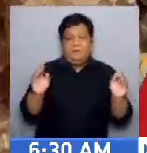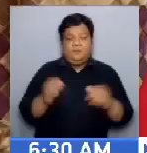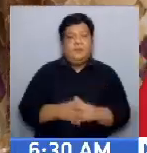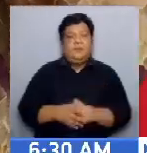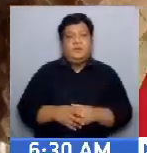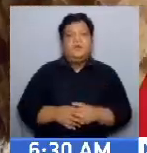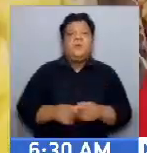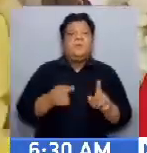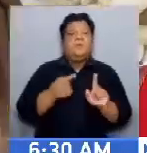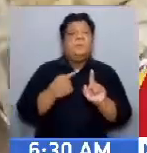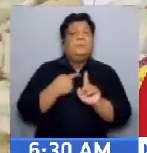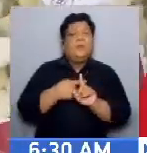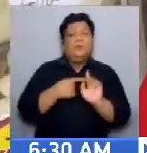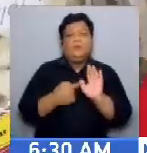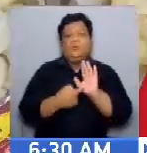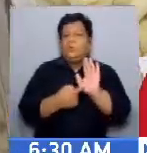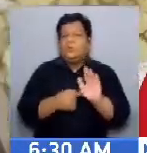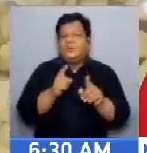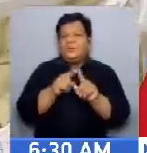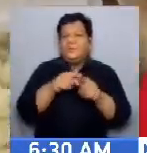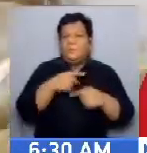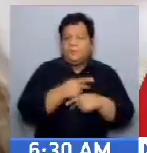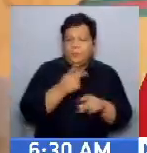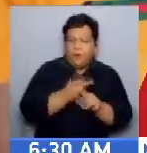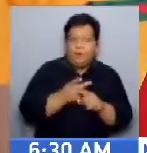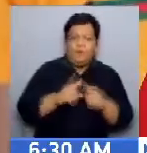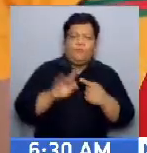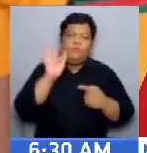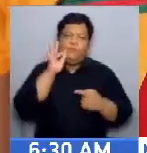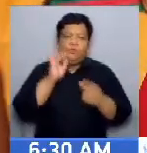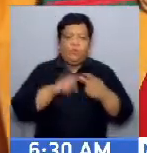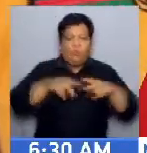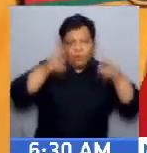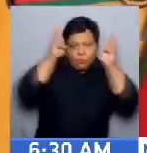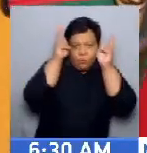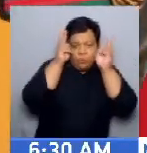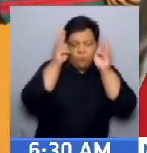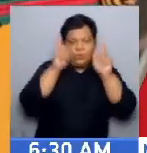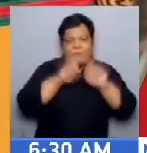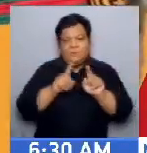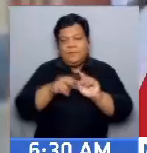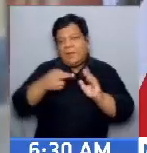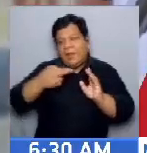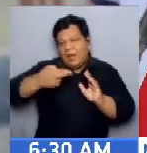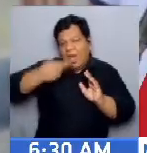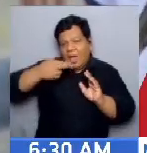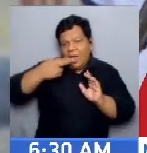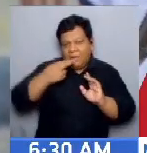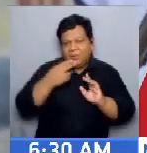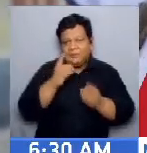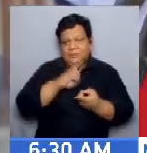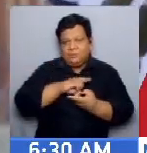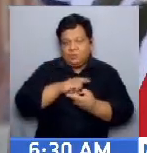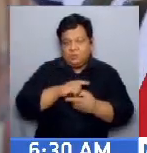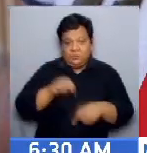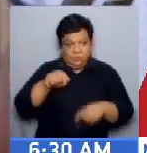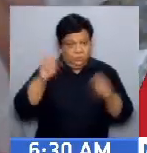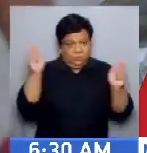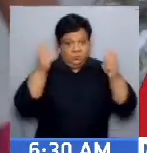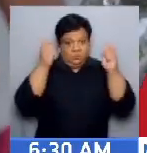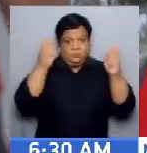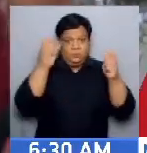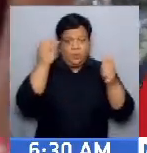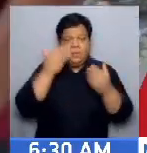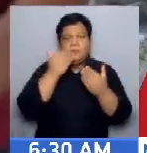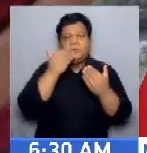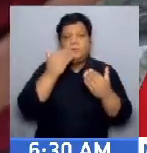produkto roon gaya po ng prutas, gulay at mga kakanin. Ang pagdiriwang ay pasasalamat sa masaganang biyaya ng karagatan